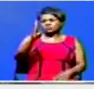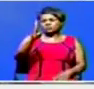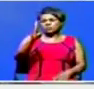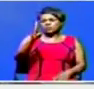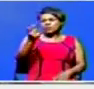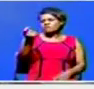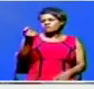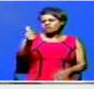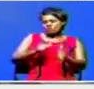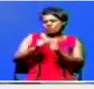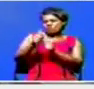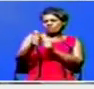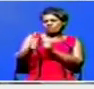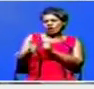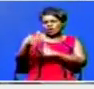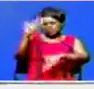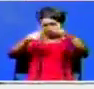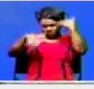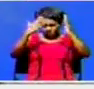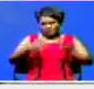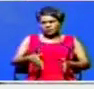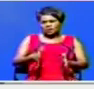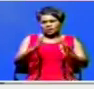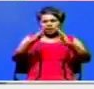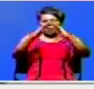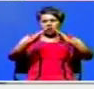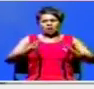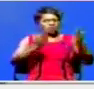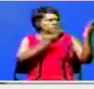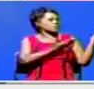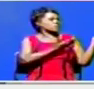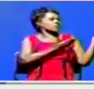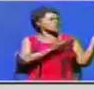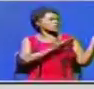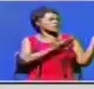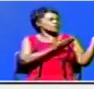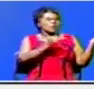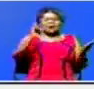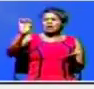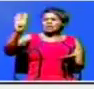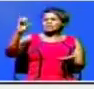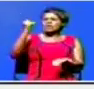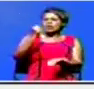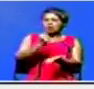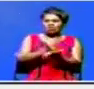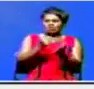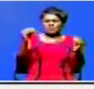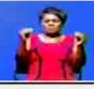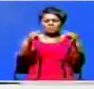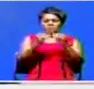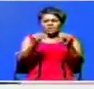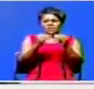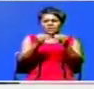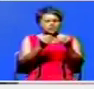Hatua chache kwenye barabara ya University Way, jumba la anniversary makao makuu ya tume ya IEBC, tunakumbana na